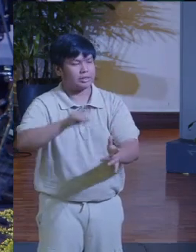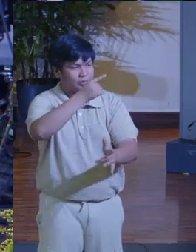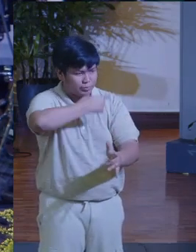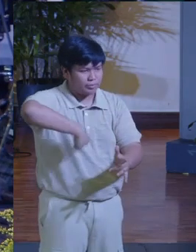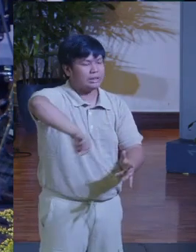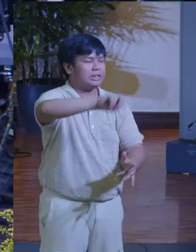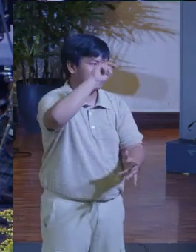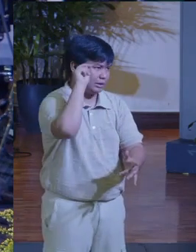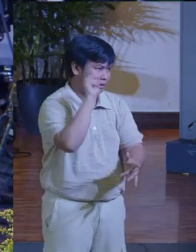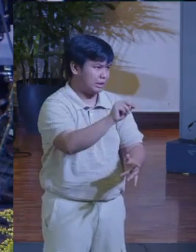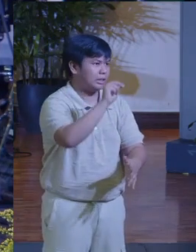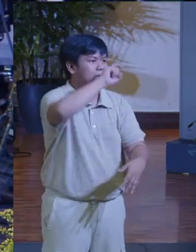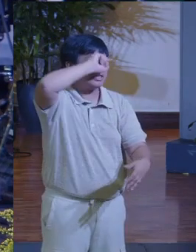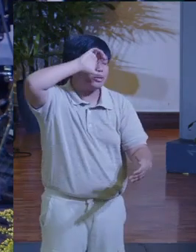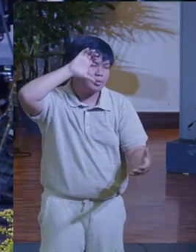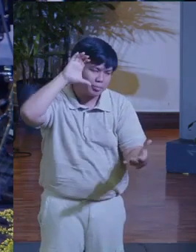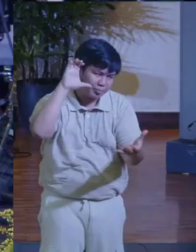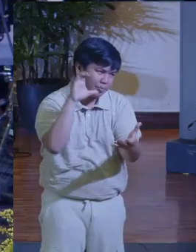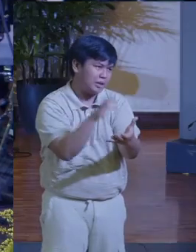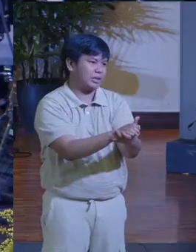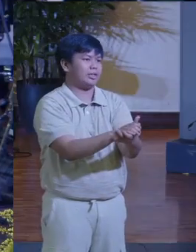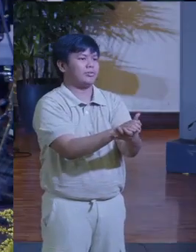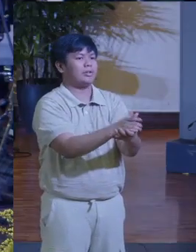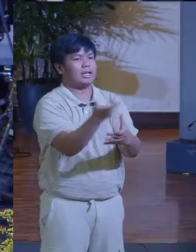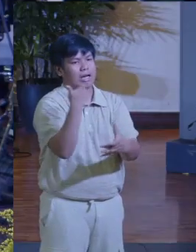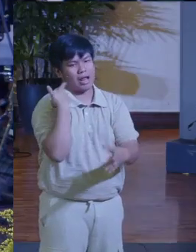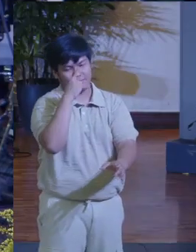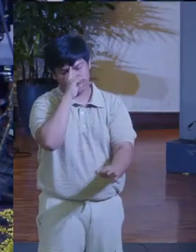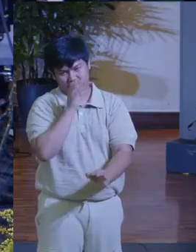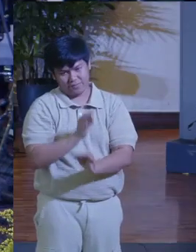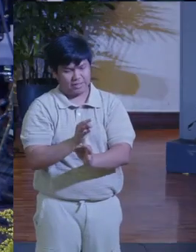lamang kay Kristo lamang.